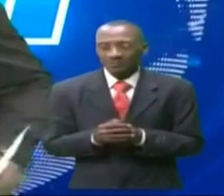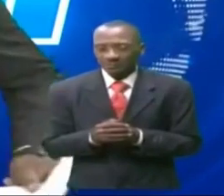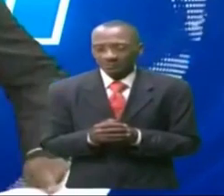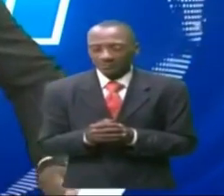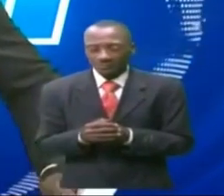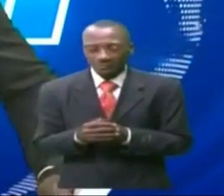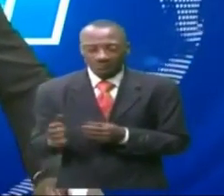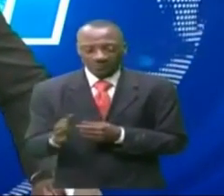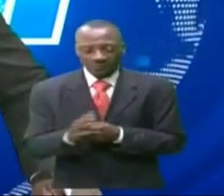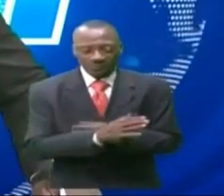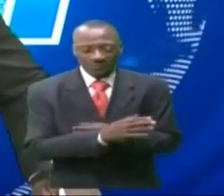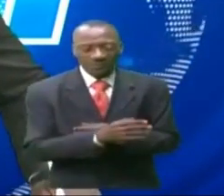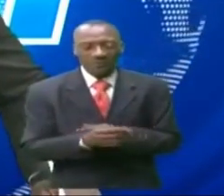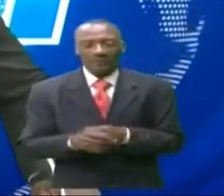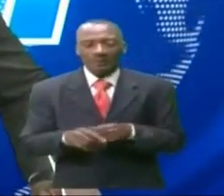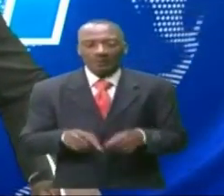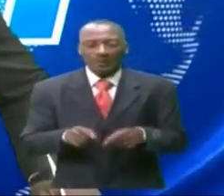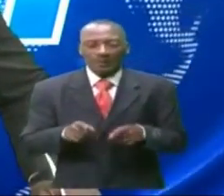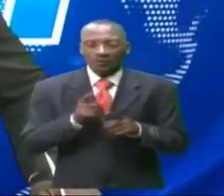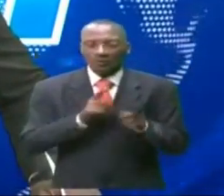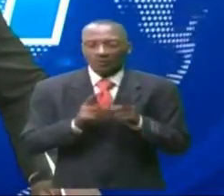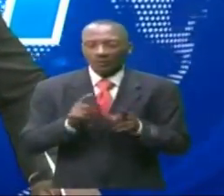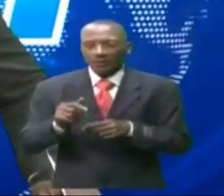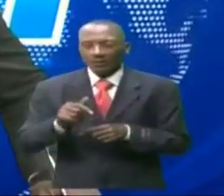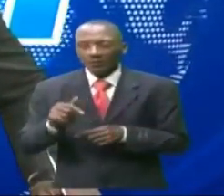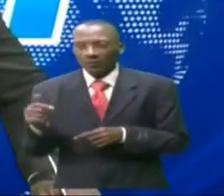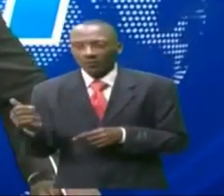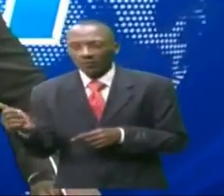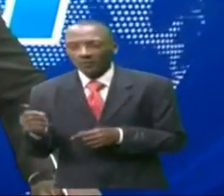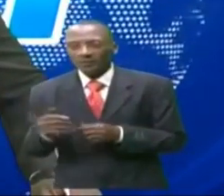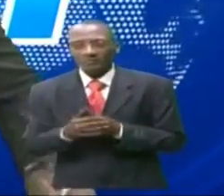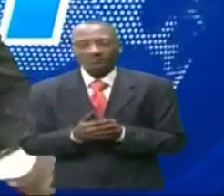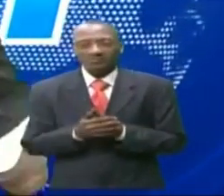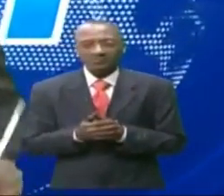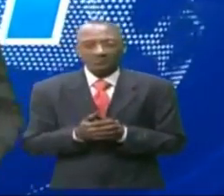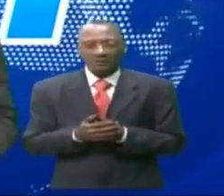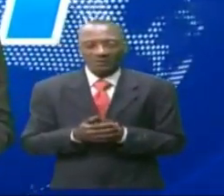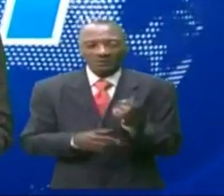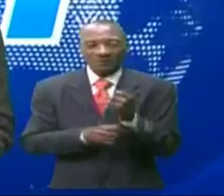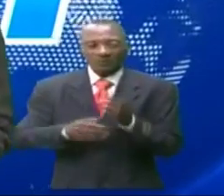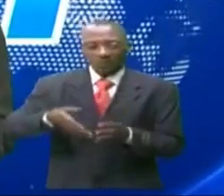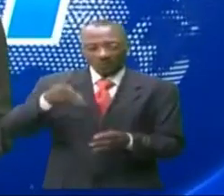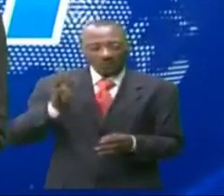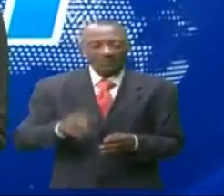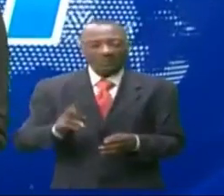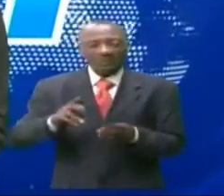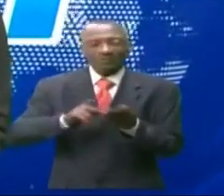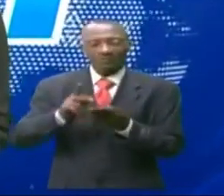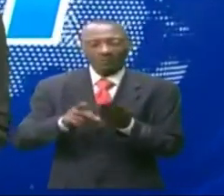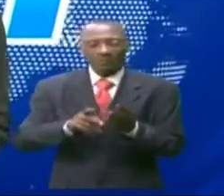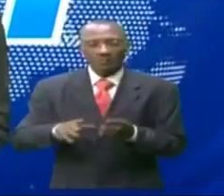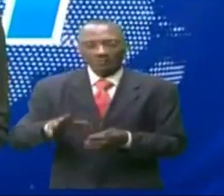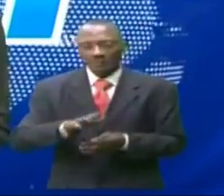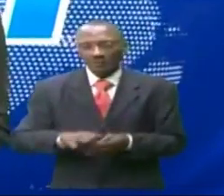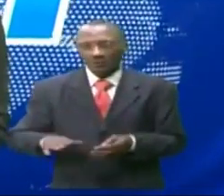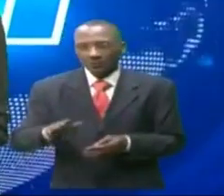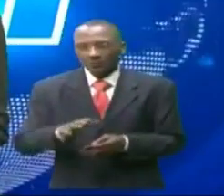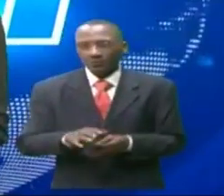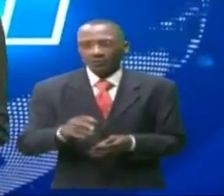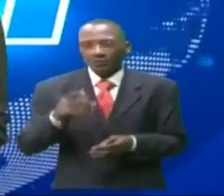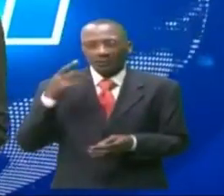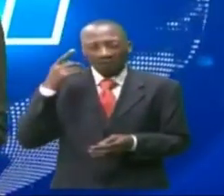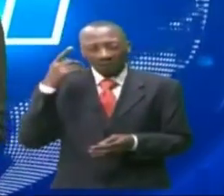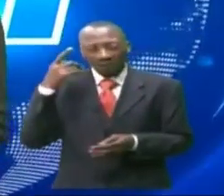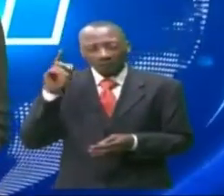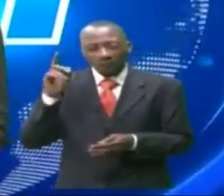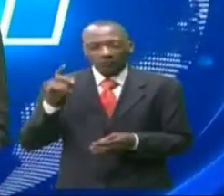Allez, changeons carrément de chapitre pour parler santé. Les experts du programme national de lutte contre les toxicomanes et